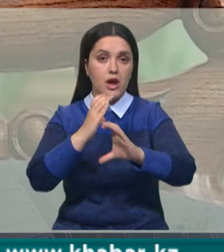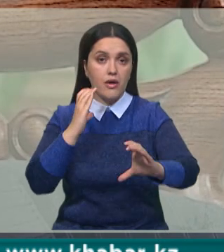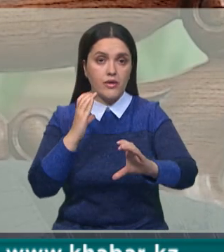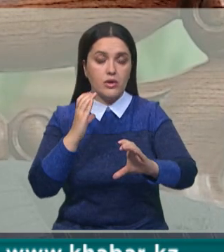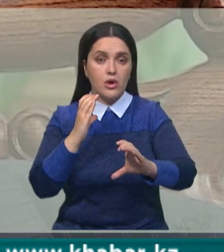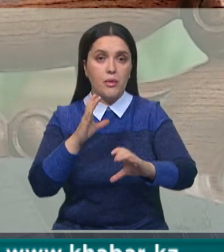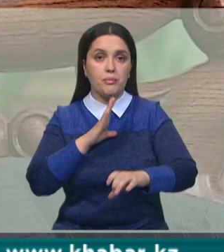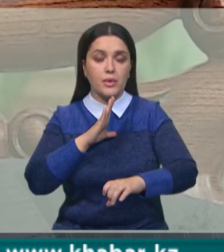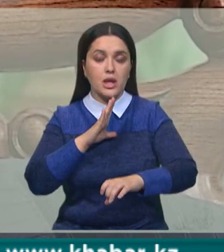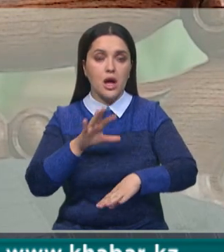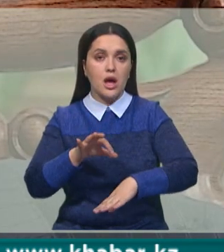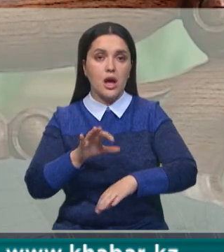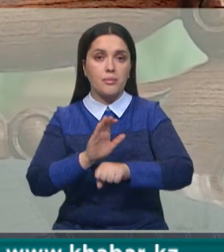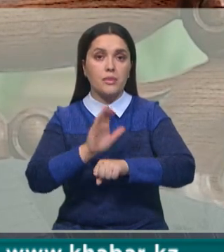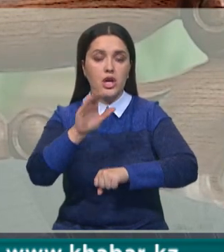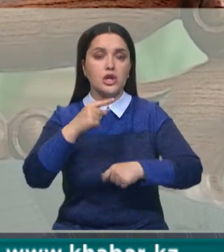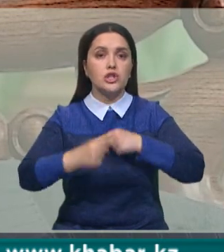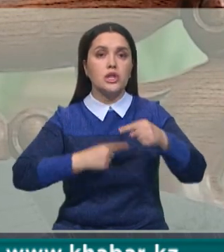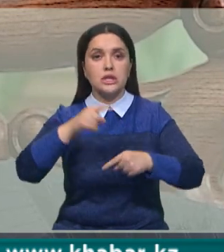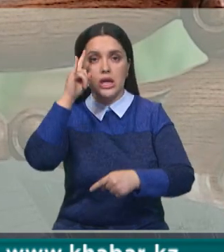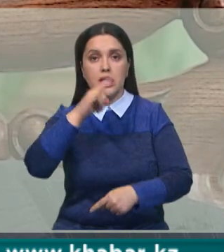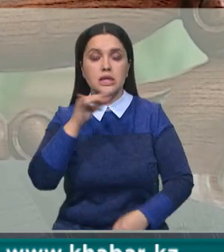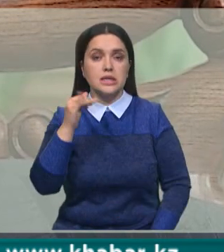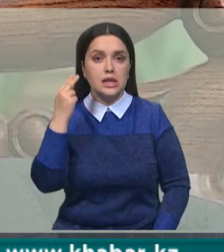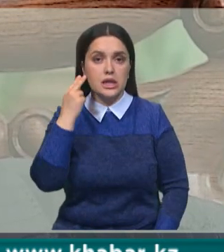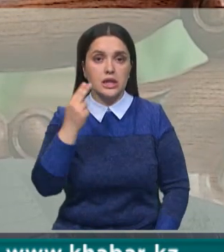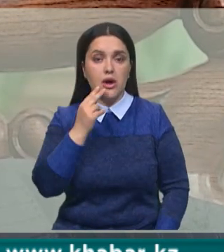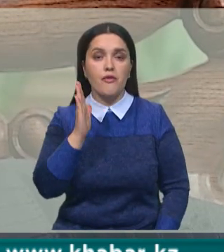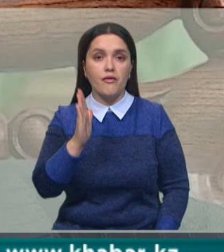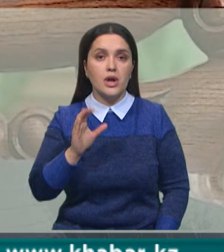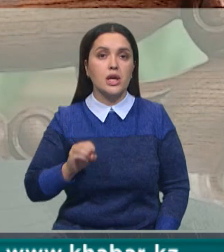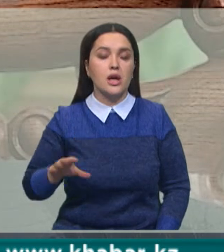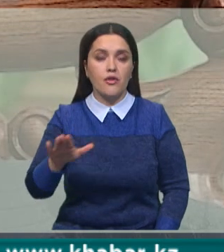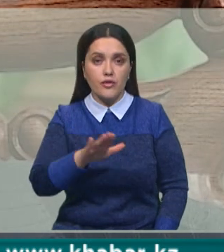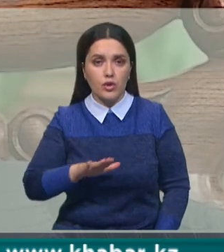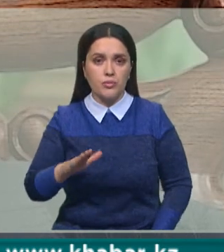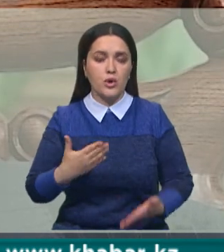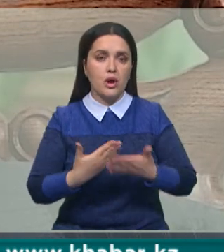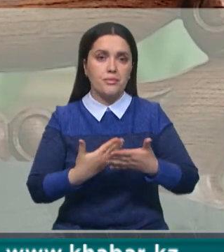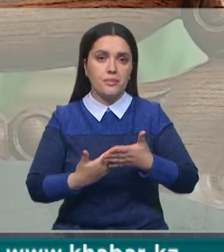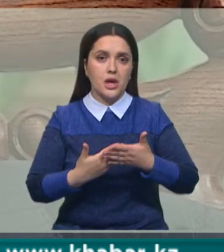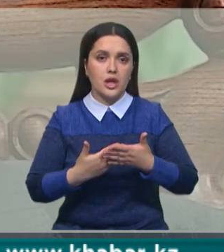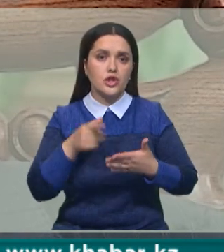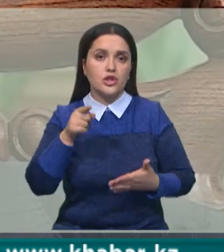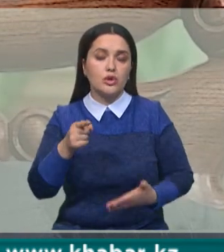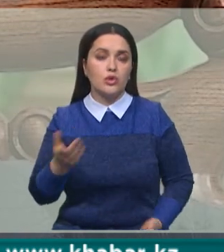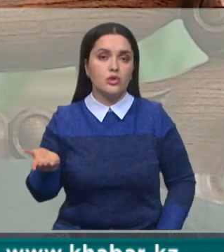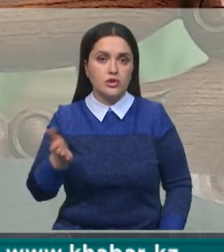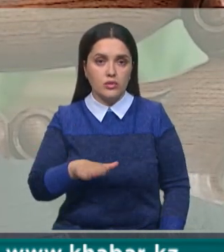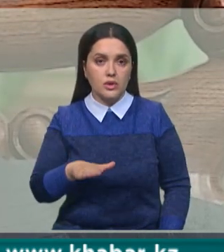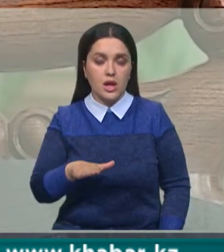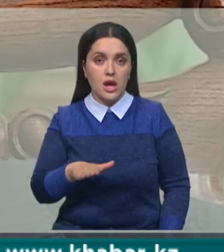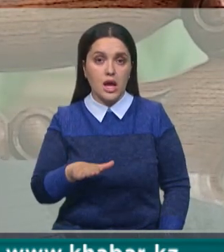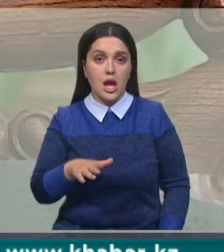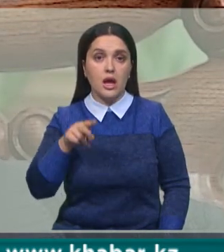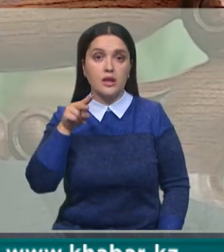которое было перевезено транзитом через Казахстан из Китая в Европу, порядка тысячи контейнеров. А